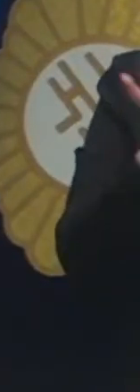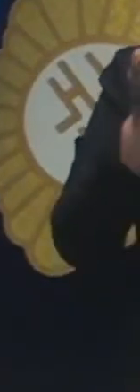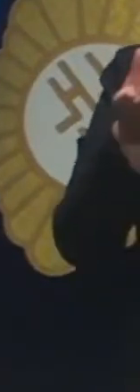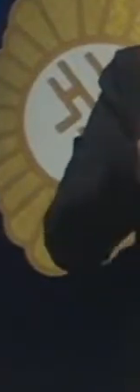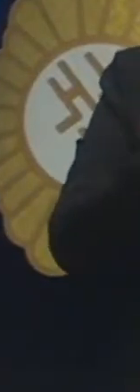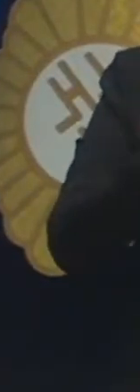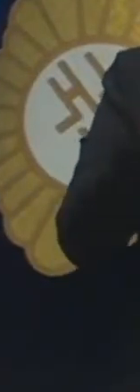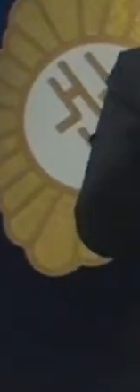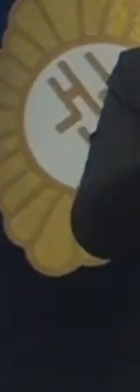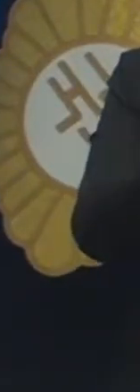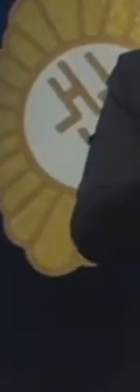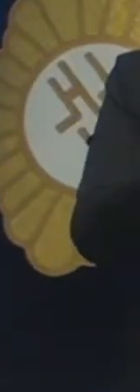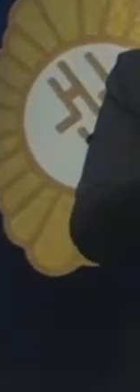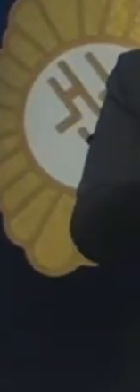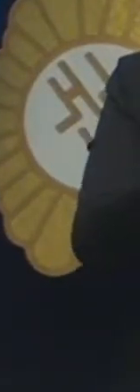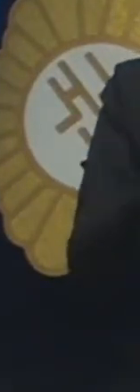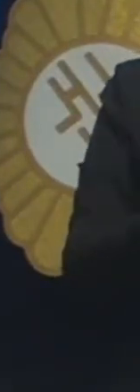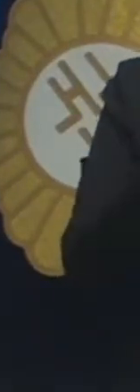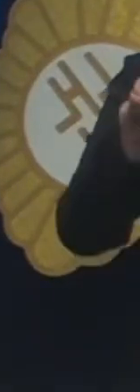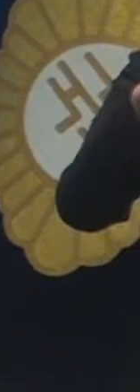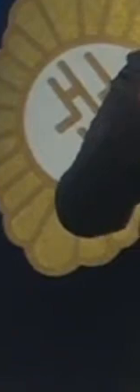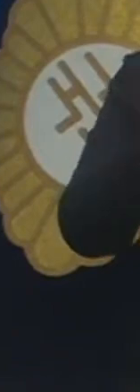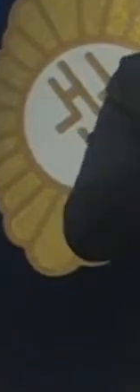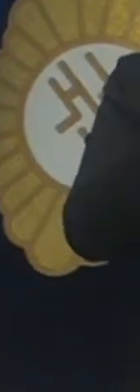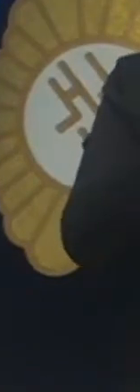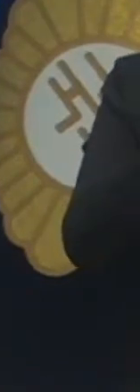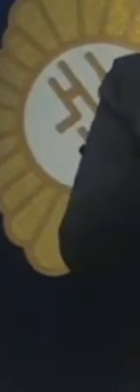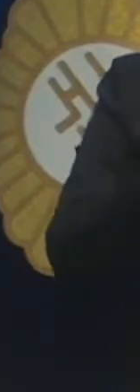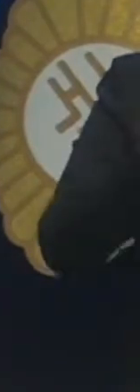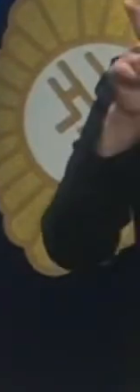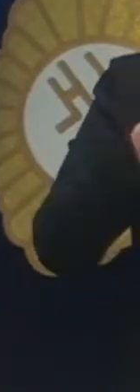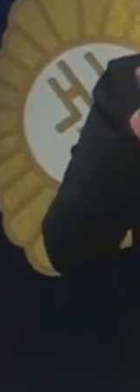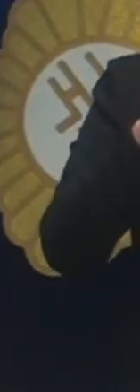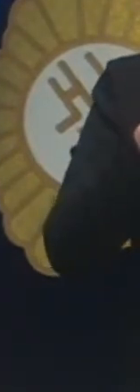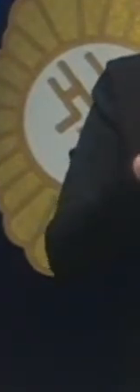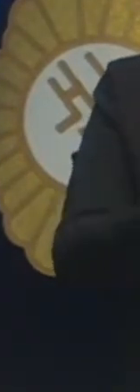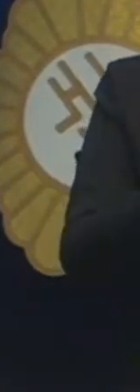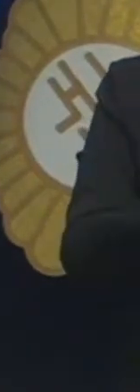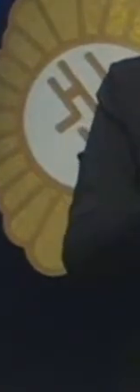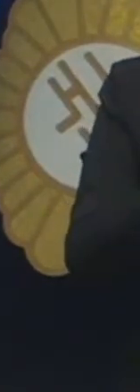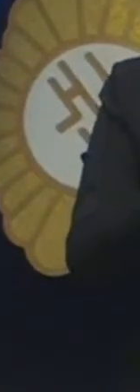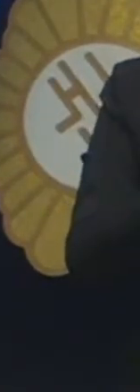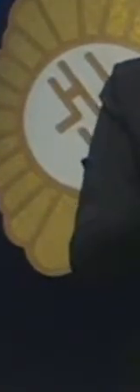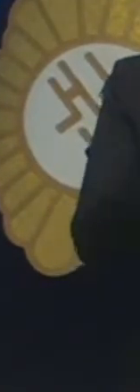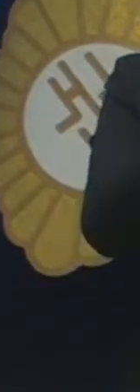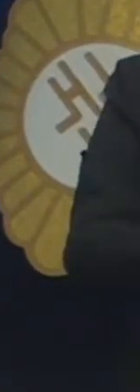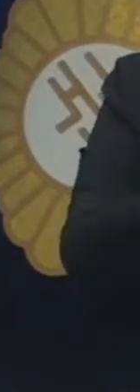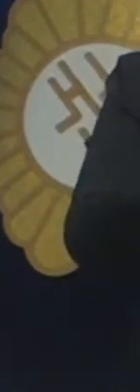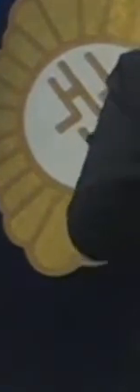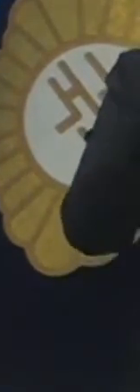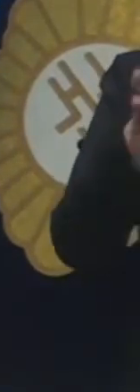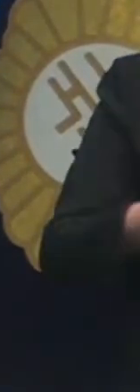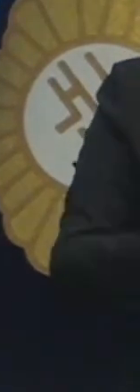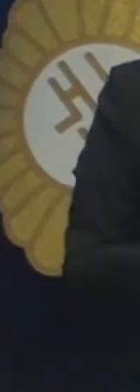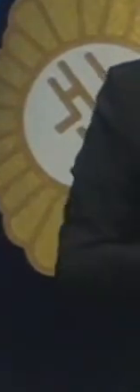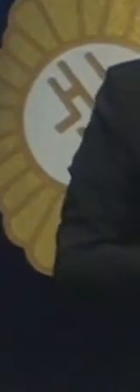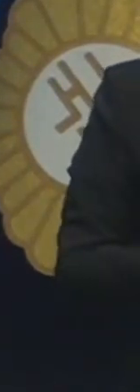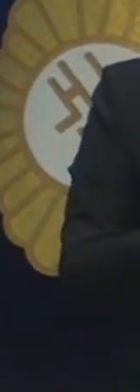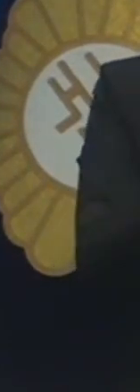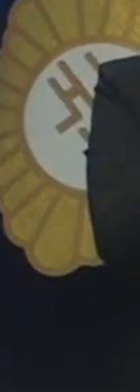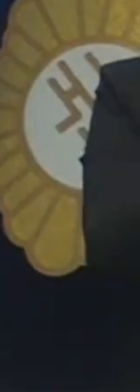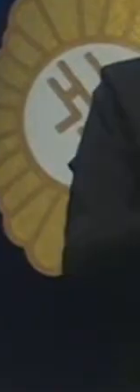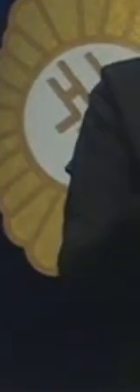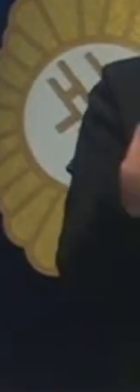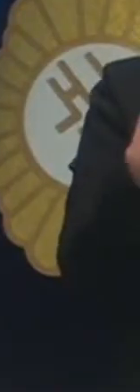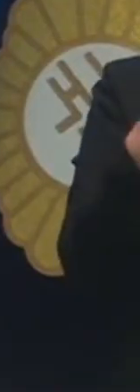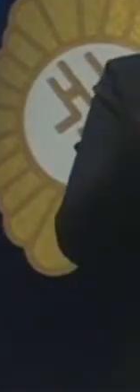방법으로 그렇게 인수한 것 자체가 실적을 어긋나는데도 불구하고 10년간 이렇게 유지